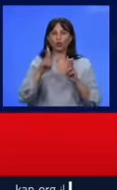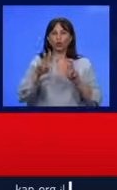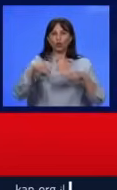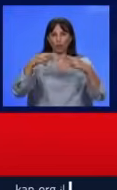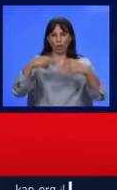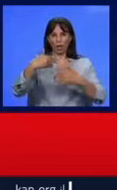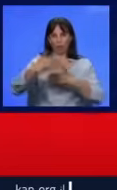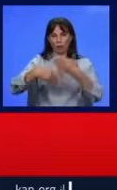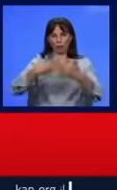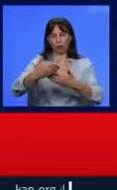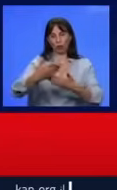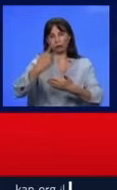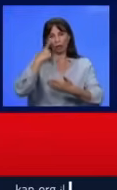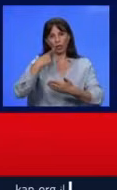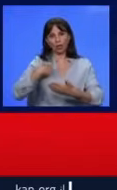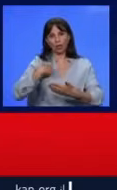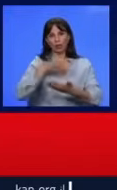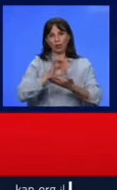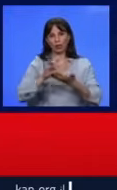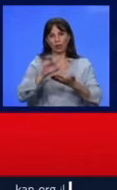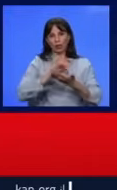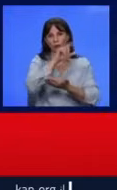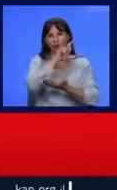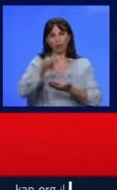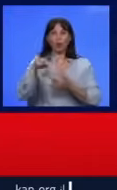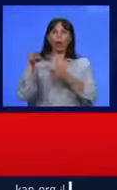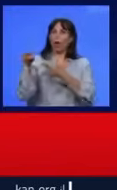זה כתב אישום. את הגשת פה כתב